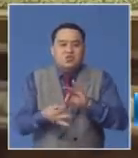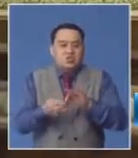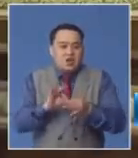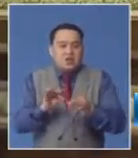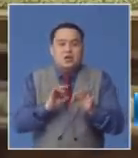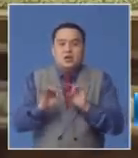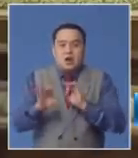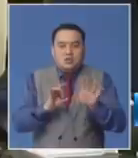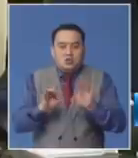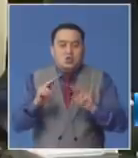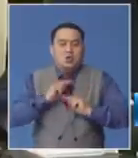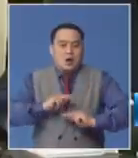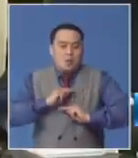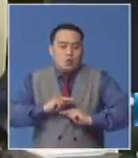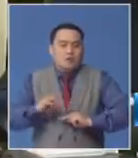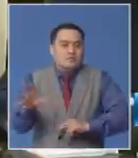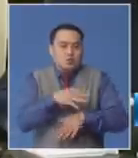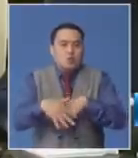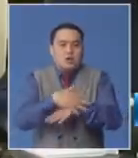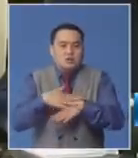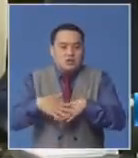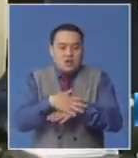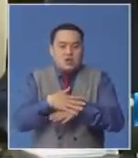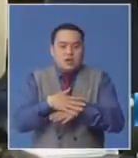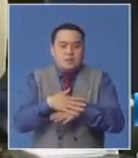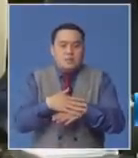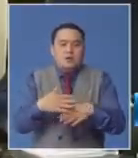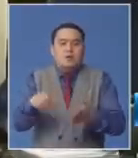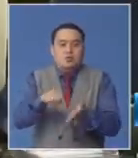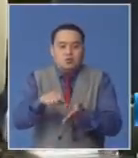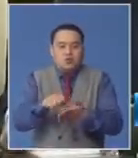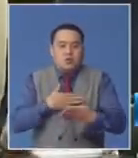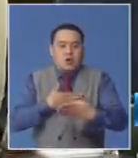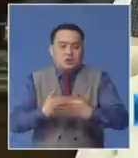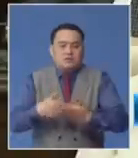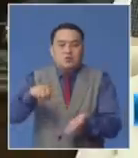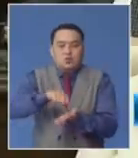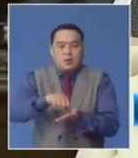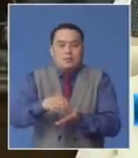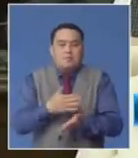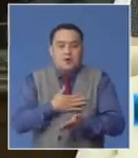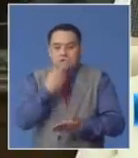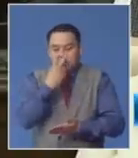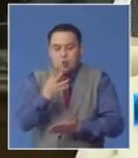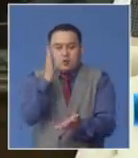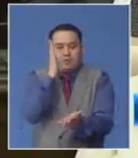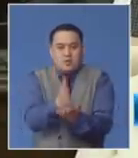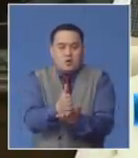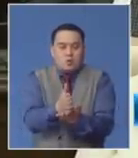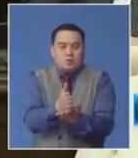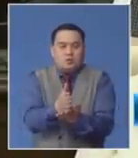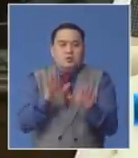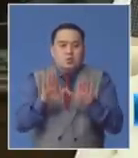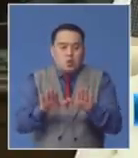разъяснительную работу чтобы все население приняло участие в этой работе мы смотрим вперед они назад